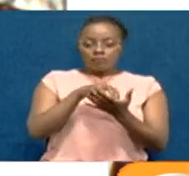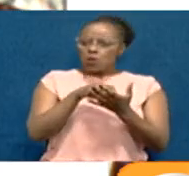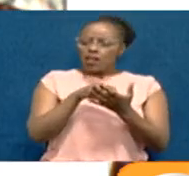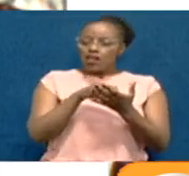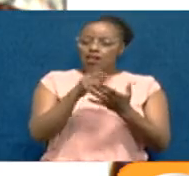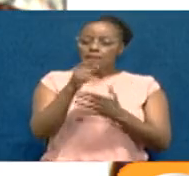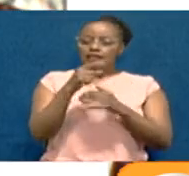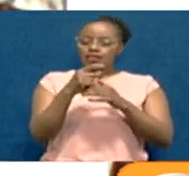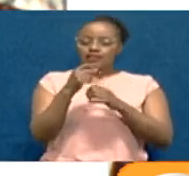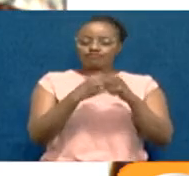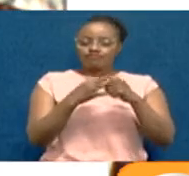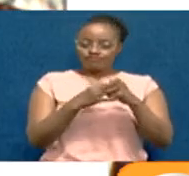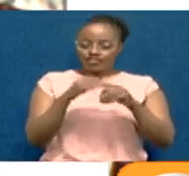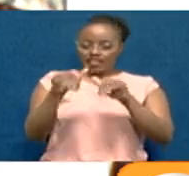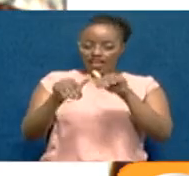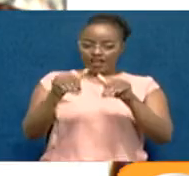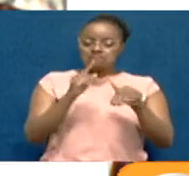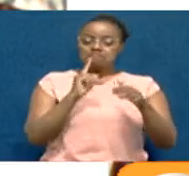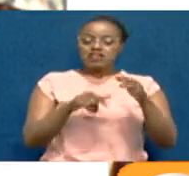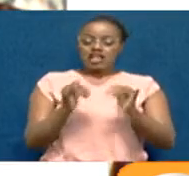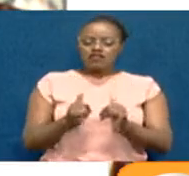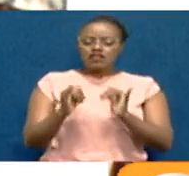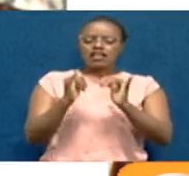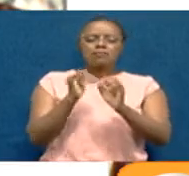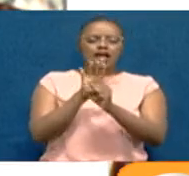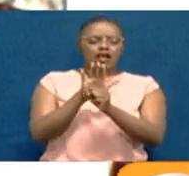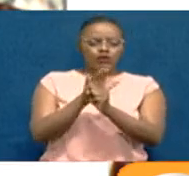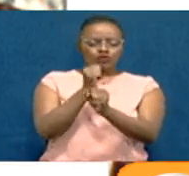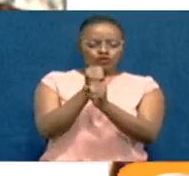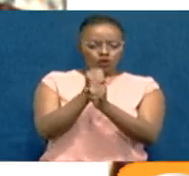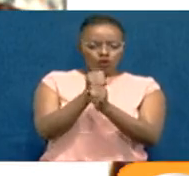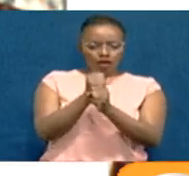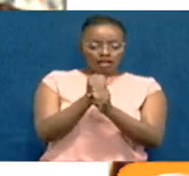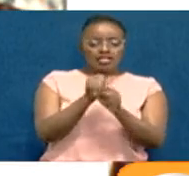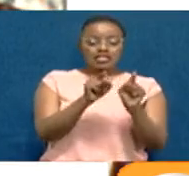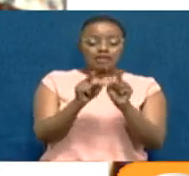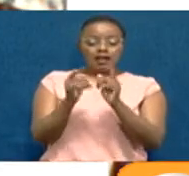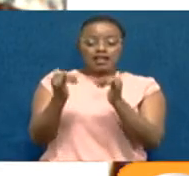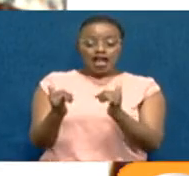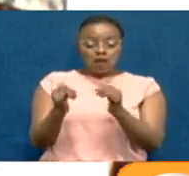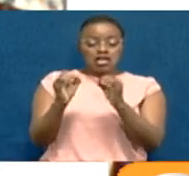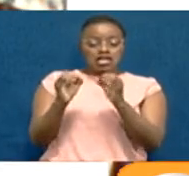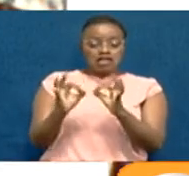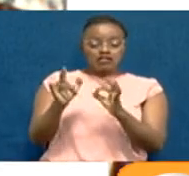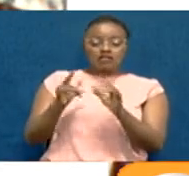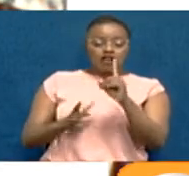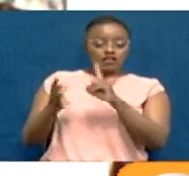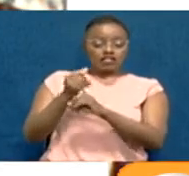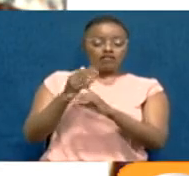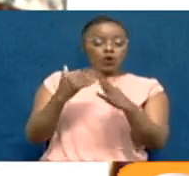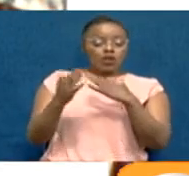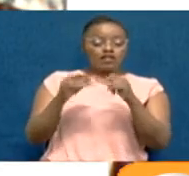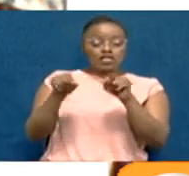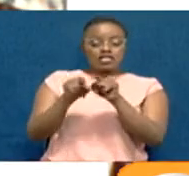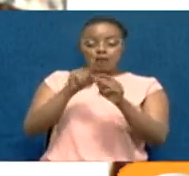mwezi Agosti mwaka huu. Na japo anasema ametekeleza mengi wakati wa utawala wake, kitendawili cha iwapo ameafiki yale ambayo